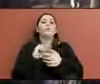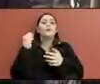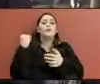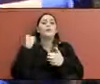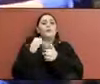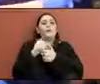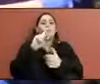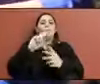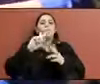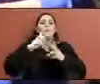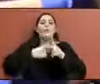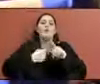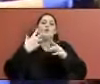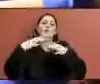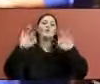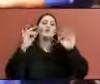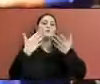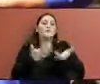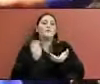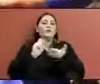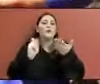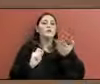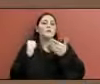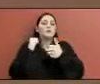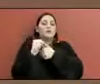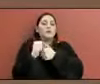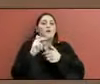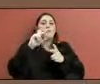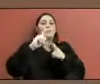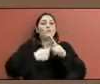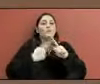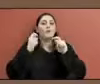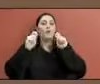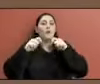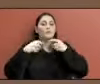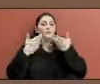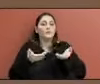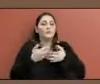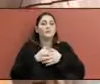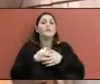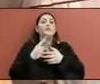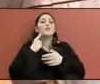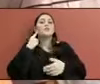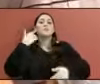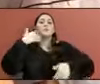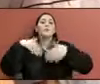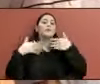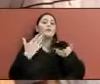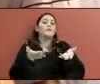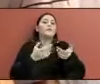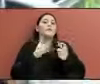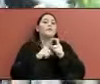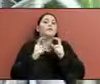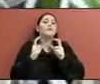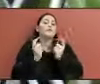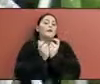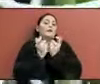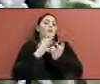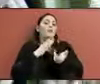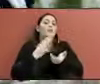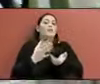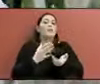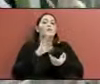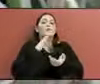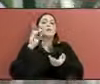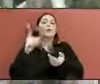proje yazdık biz engelli bireylerle. Bakanlığımızdan geçti. İşitme Engelli Derneğimiz var. Kocaeli